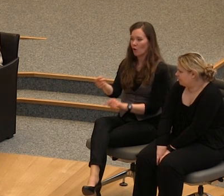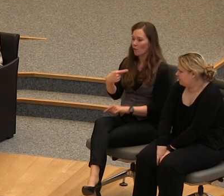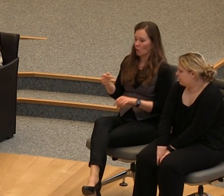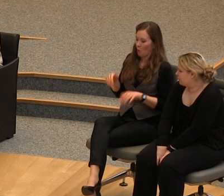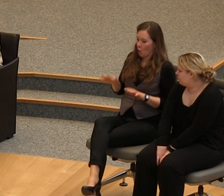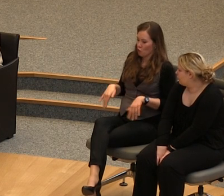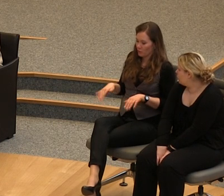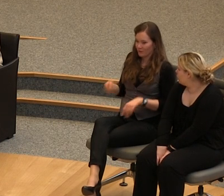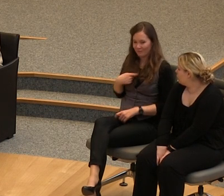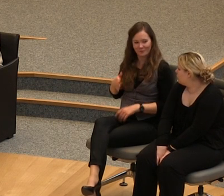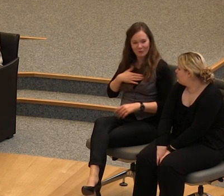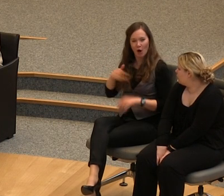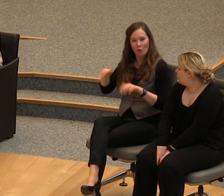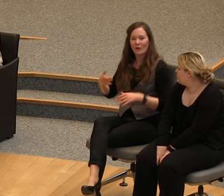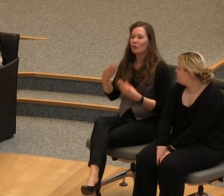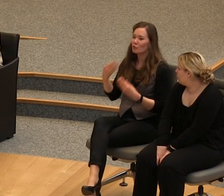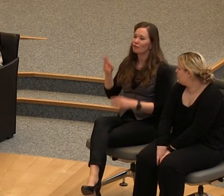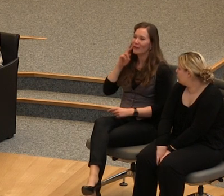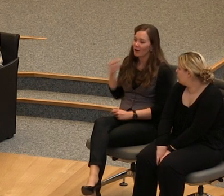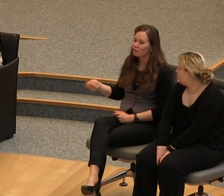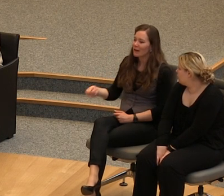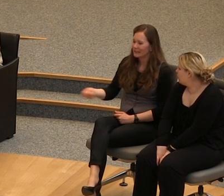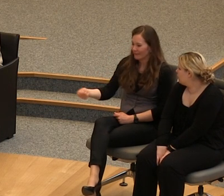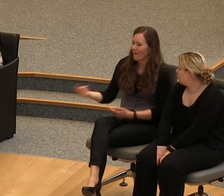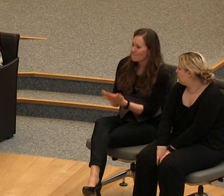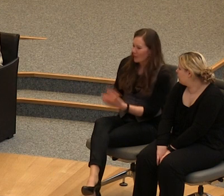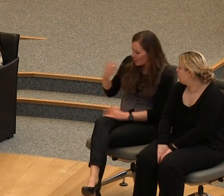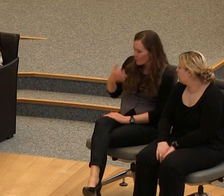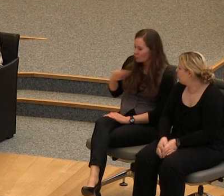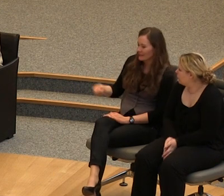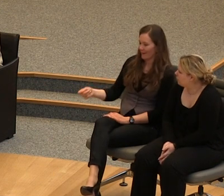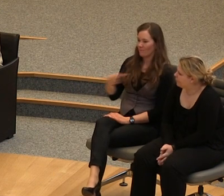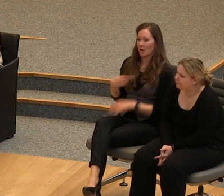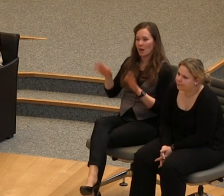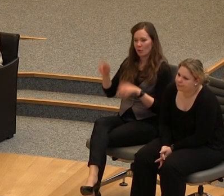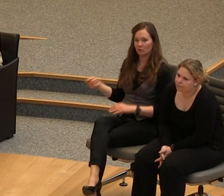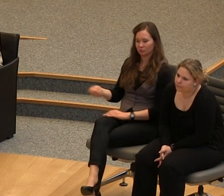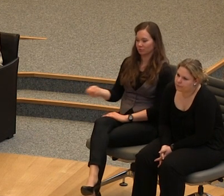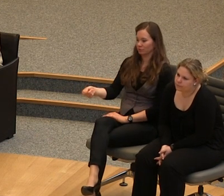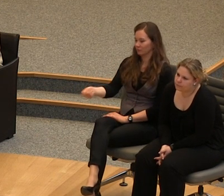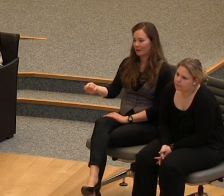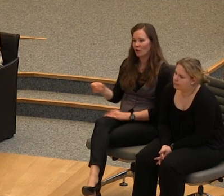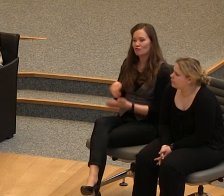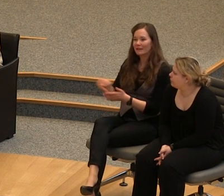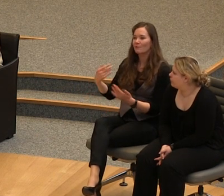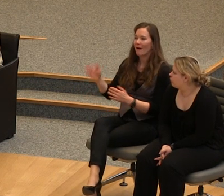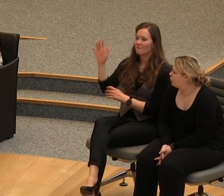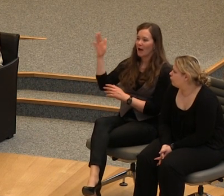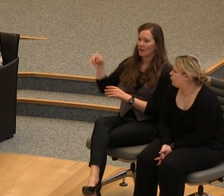Hund und der muss jeden Tag spazieren gehen, das fordert er auch ein. Also sind wir losgezogen zu einem Spaziergang durch den